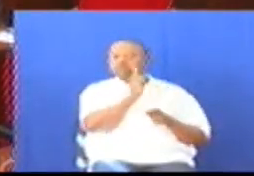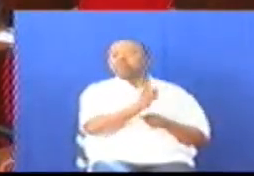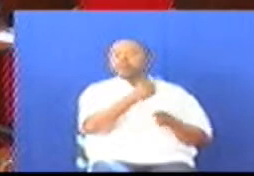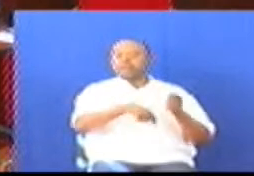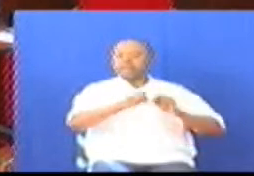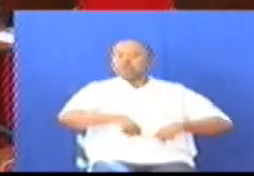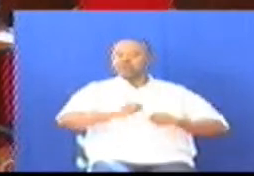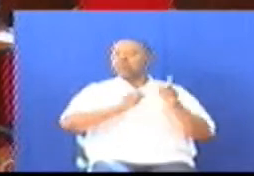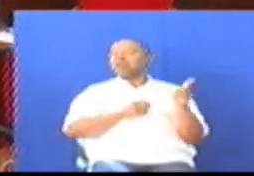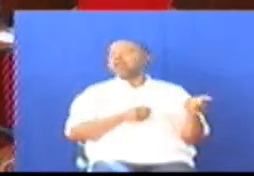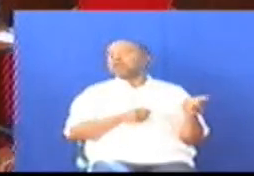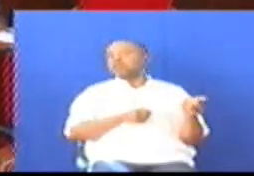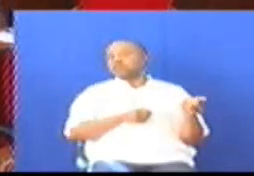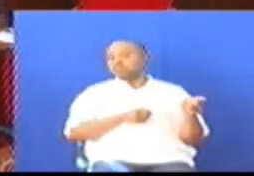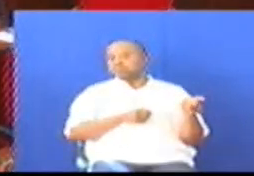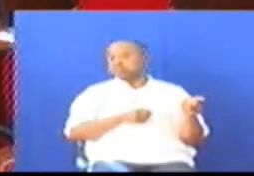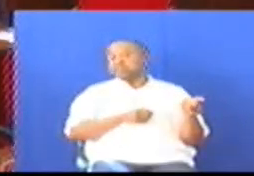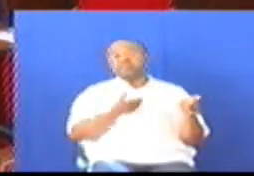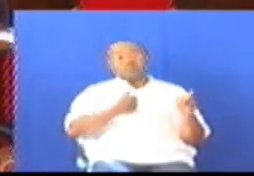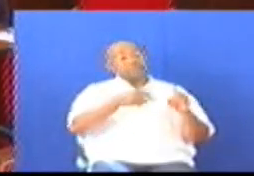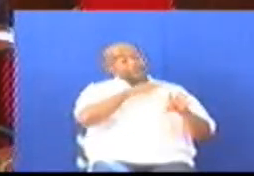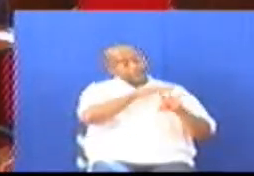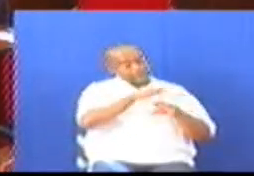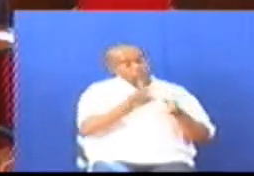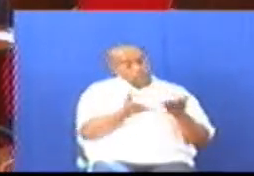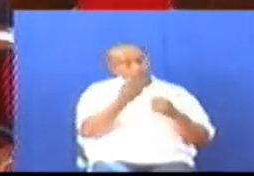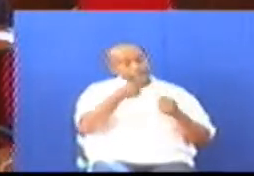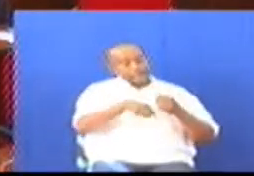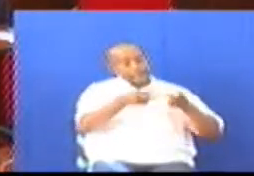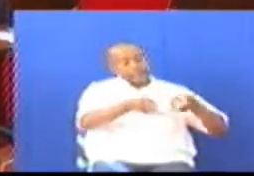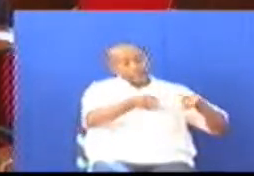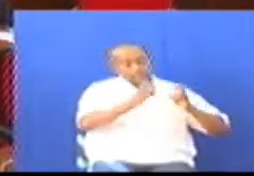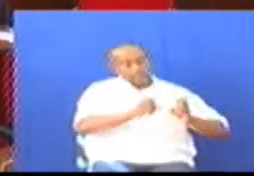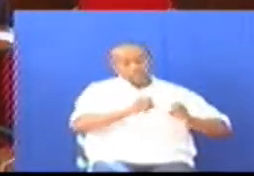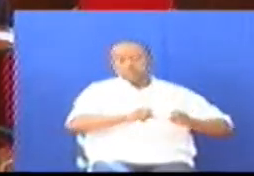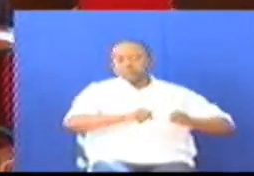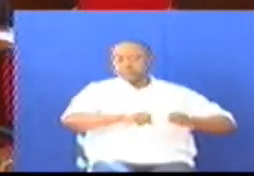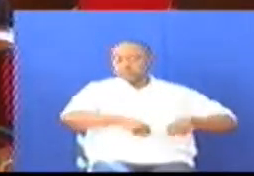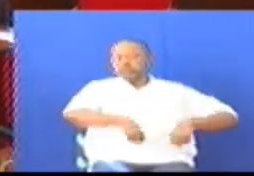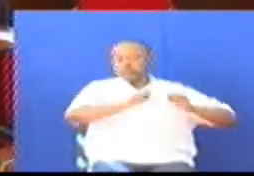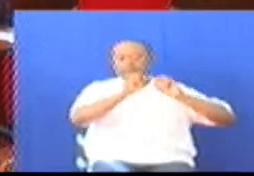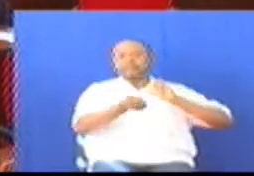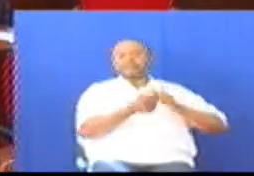management. Na nitaeleza kwa nini kuna tatizo kwenye management. Mheshimiwa Spika,